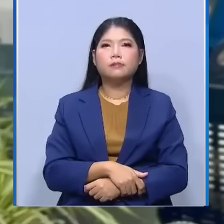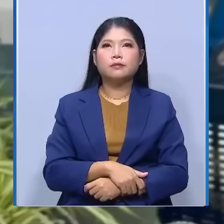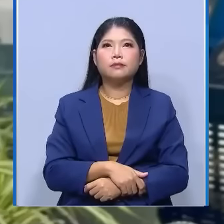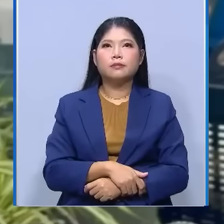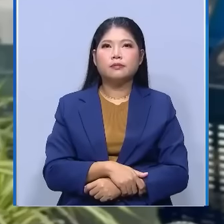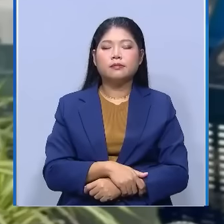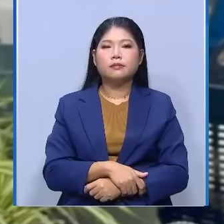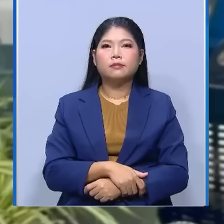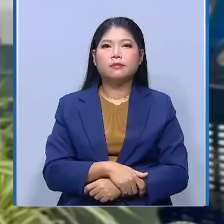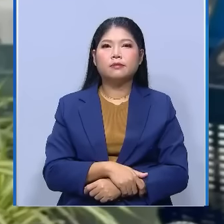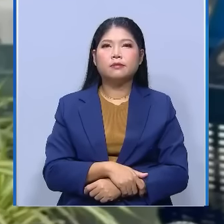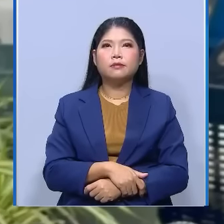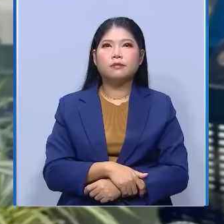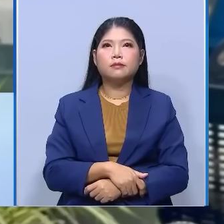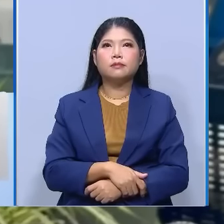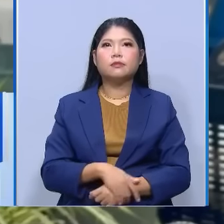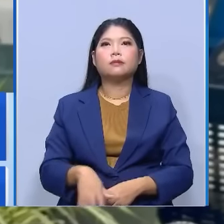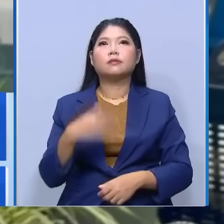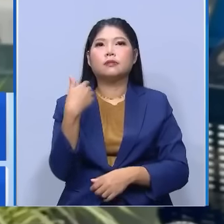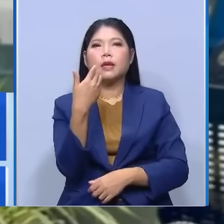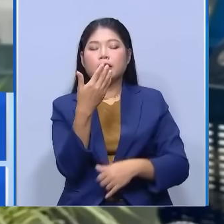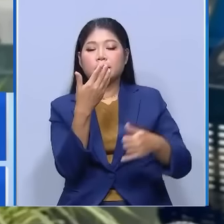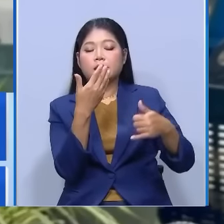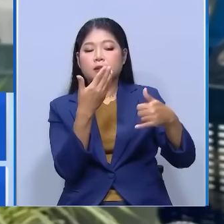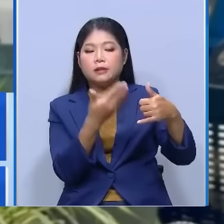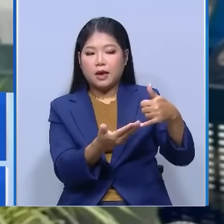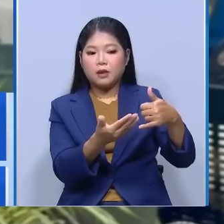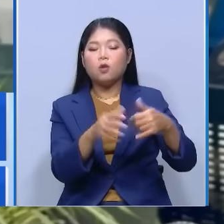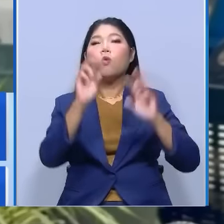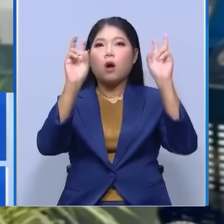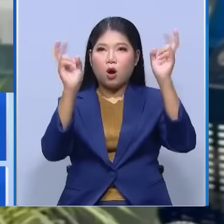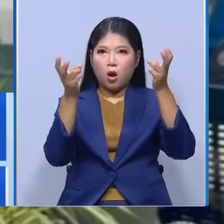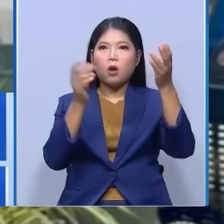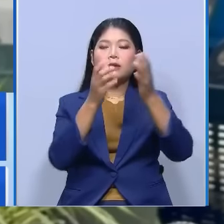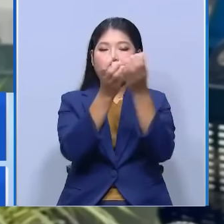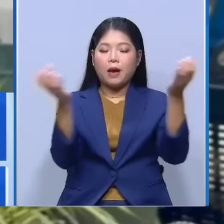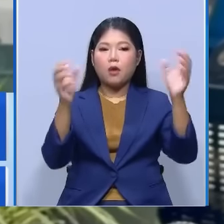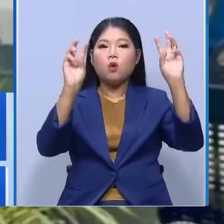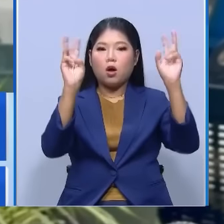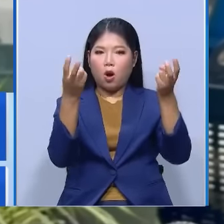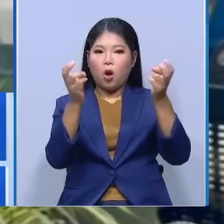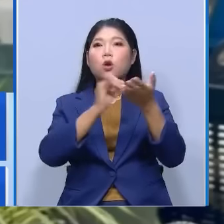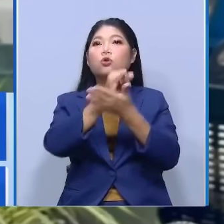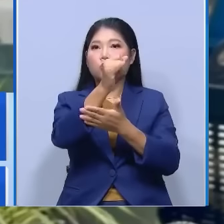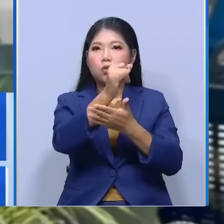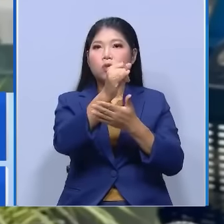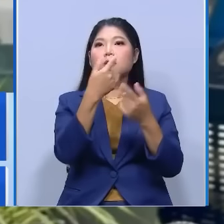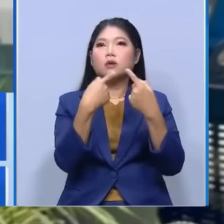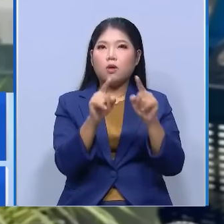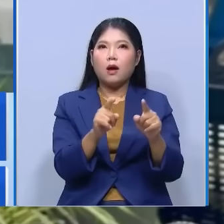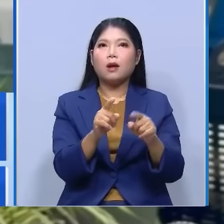ท่านตั้งหัวข้อไปถูกหัวใจเศรษฐีเทศอย่างนี้ถูกแต่ต้องไม่มี